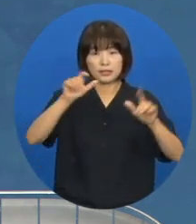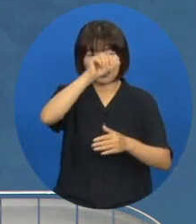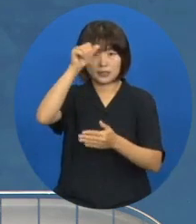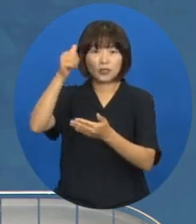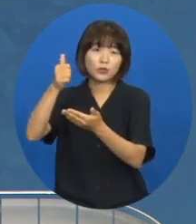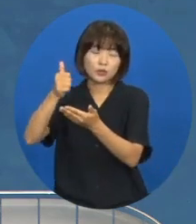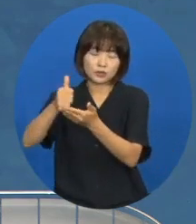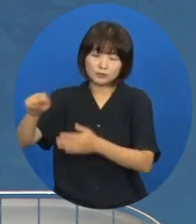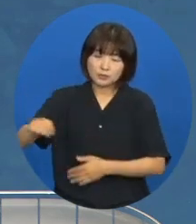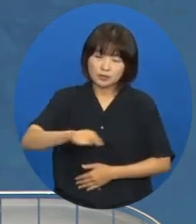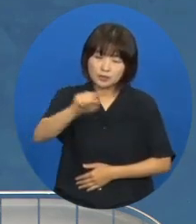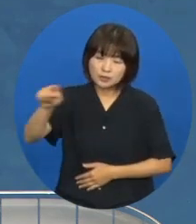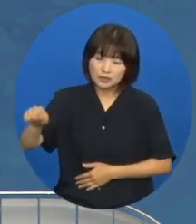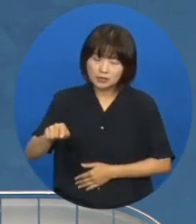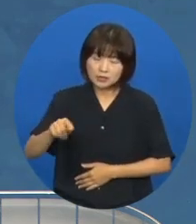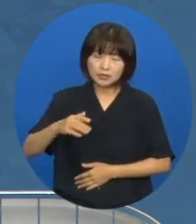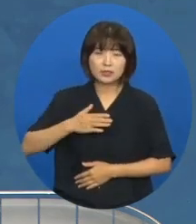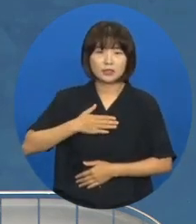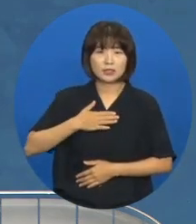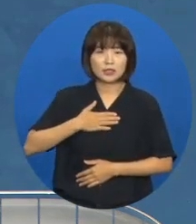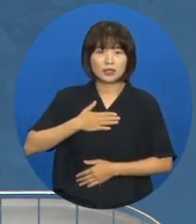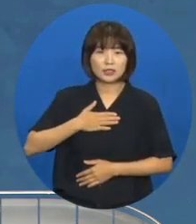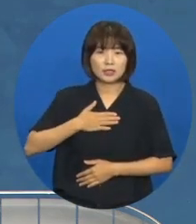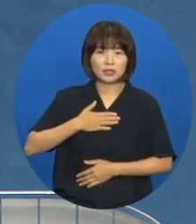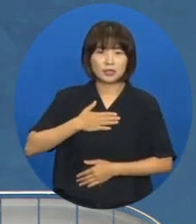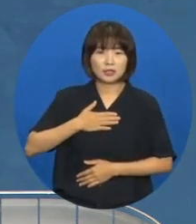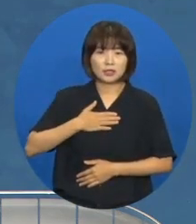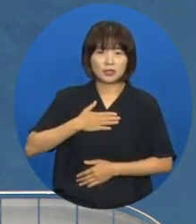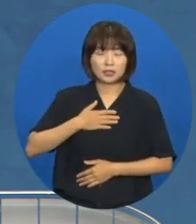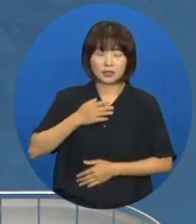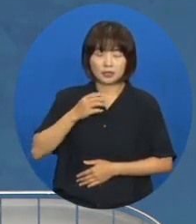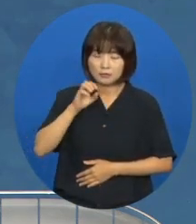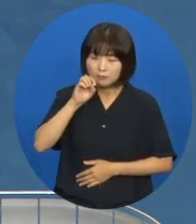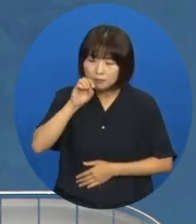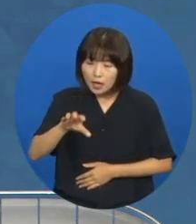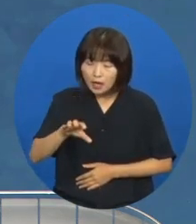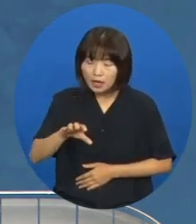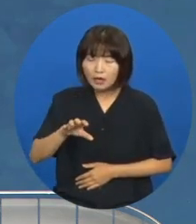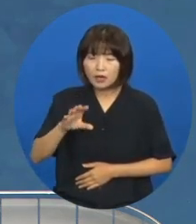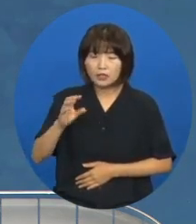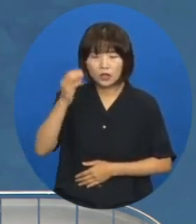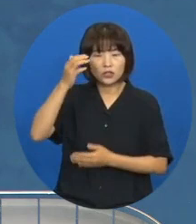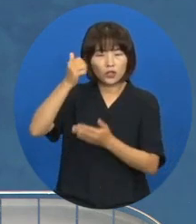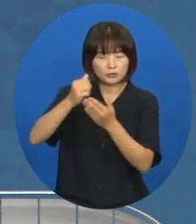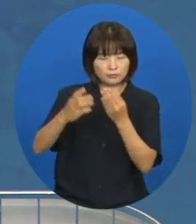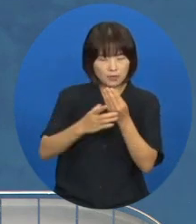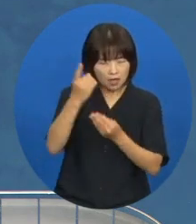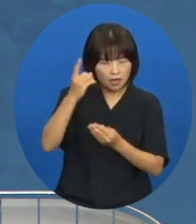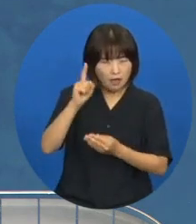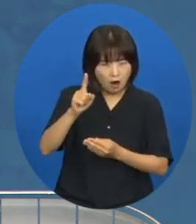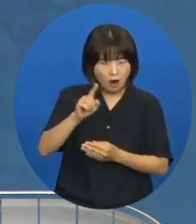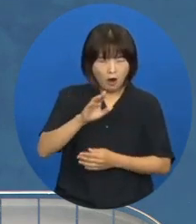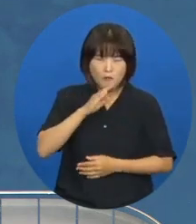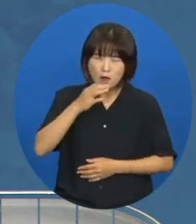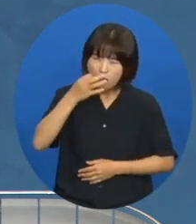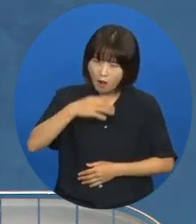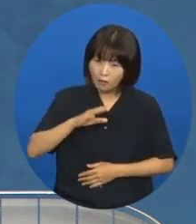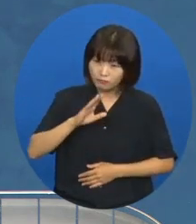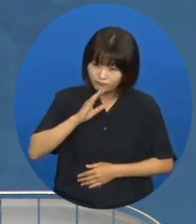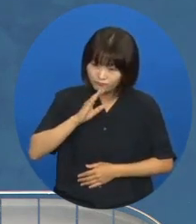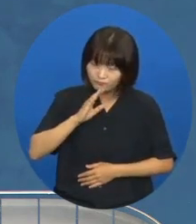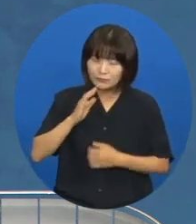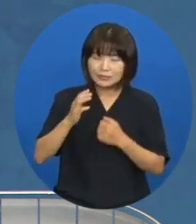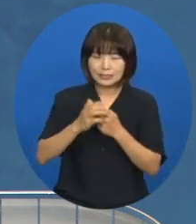제가 넌지시 그렇게 말씀을 드렸어요. 이게 성령의 하나됨을 지키는 게 참 힘들잖아요.